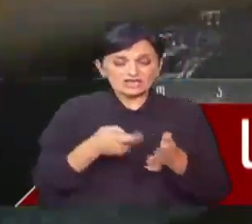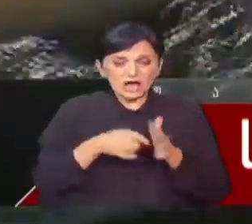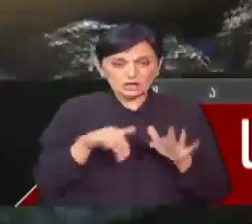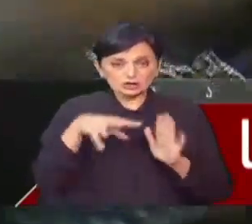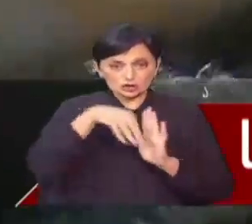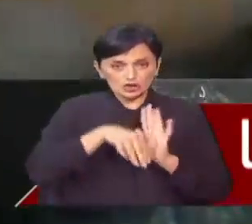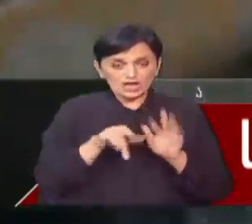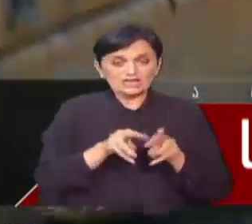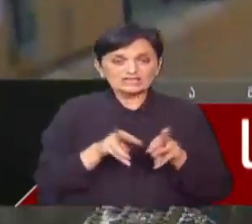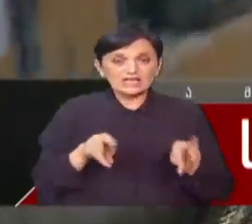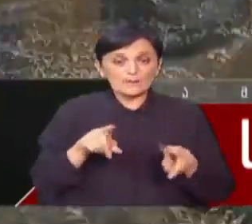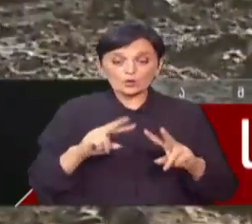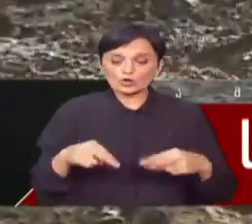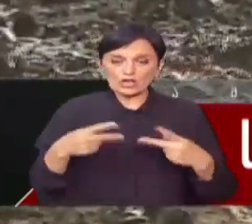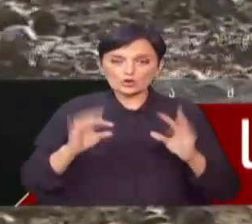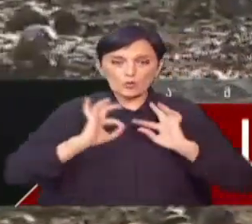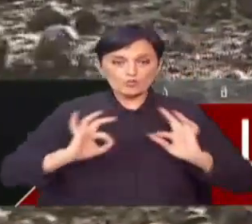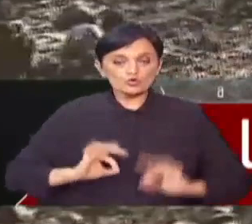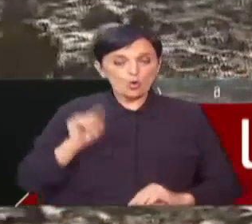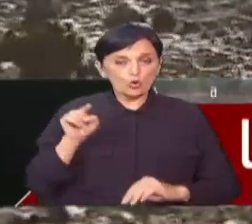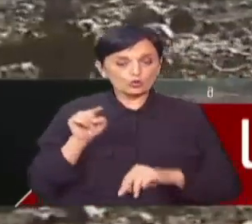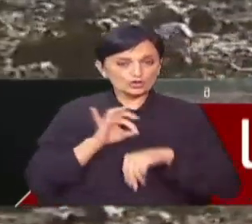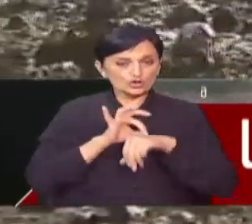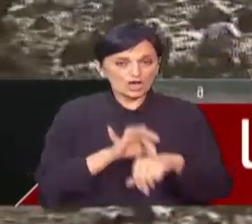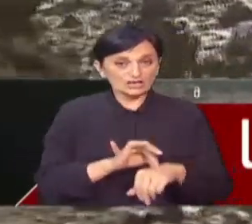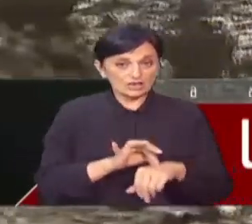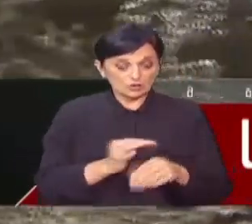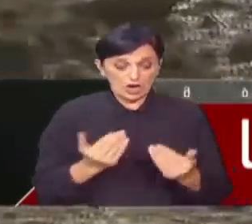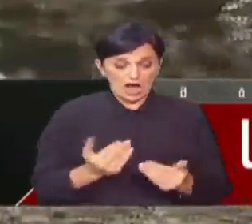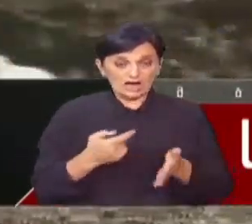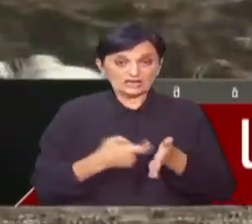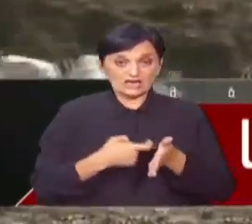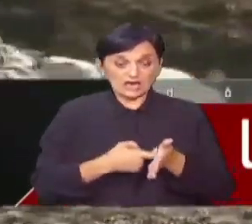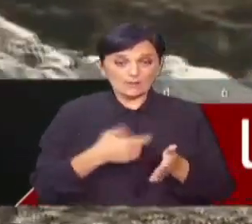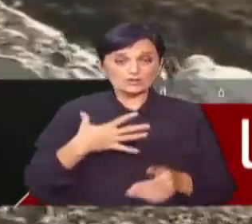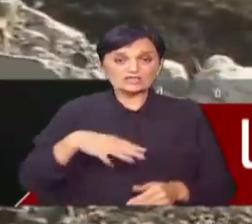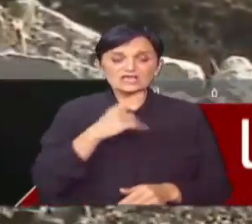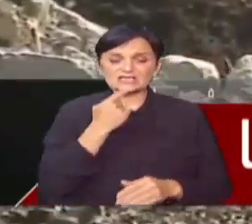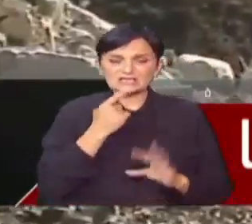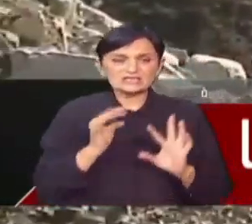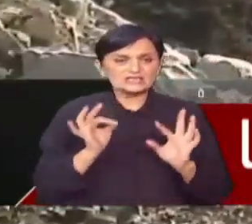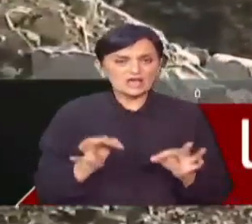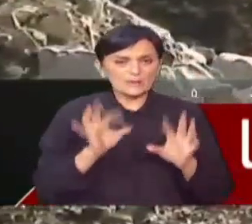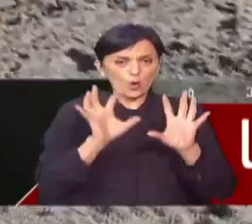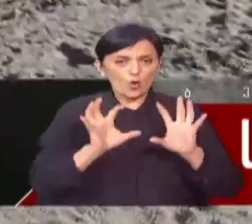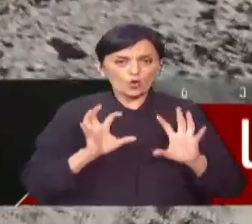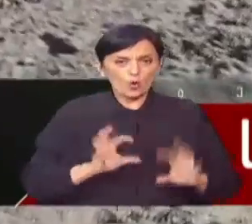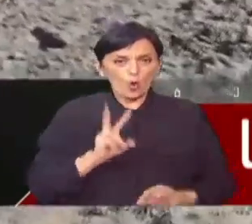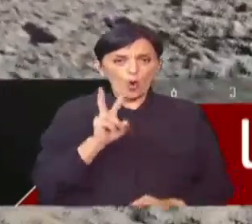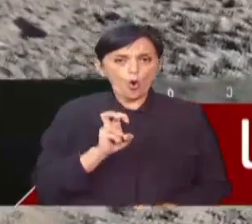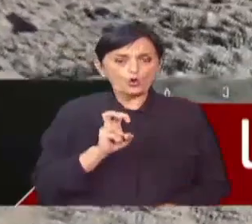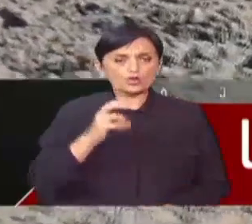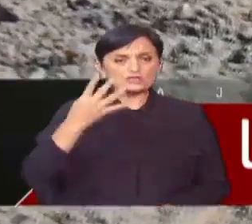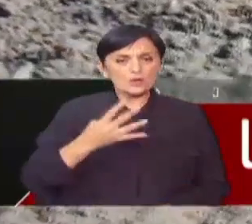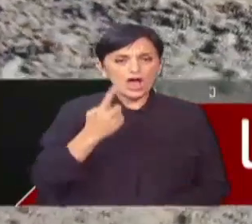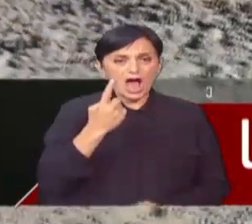შინაგან საქმეთა სამინისტროს ნაცვლად პროკურატურამ ჩაატაროს. ამჟამად გამოძიება საქართველოს სისხლის სამართლის კოდექსის